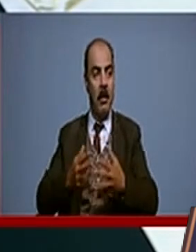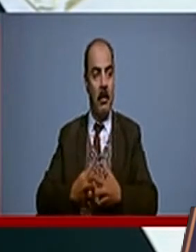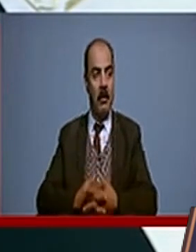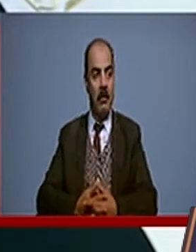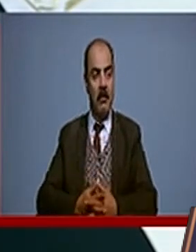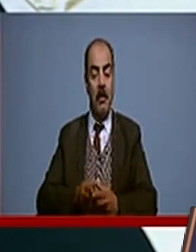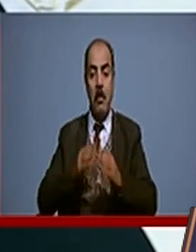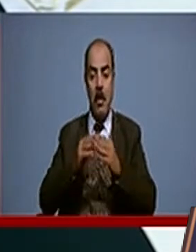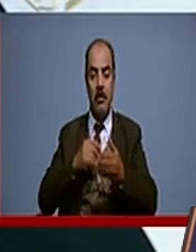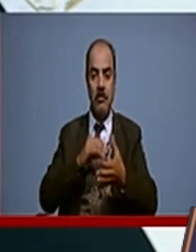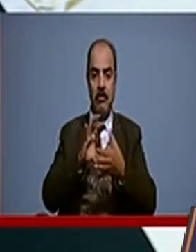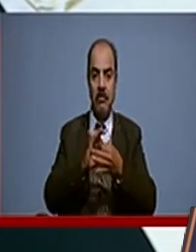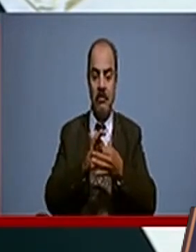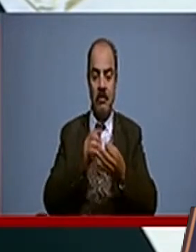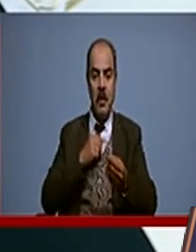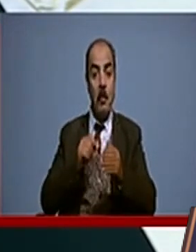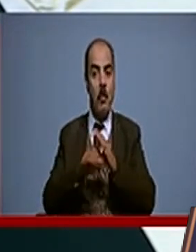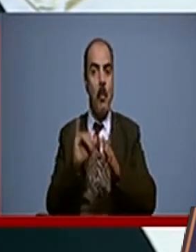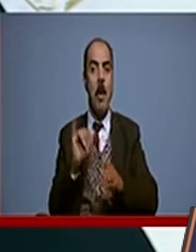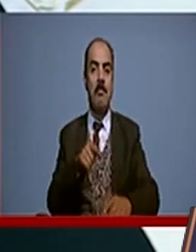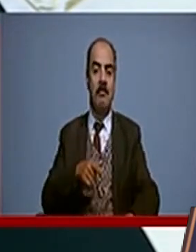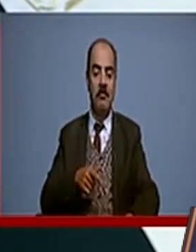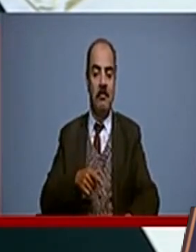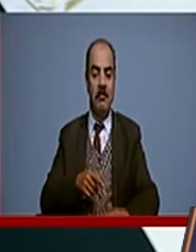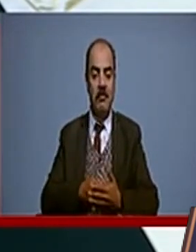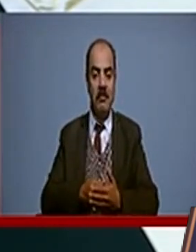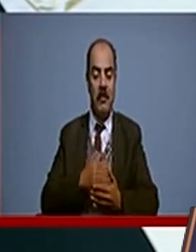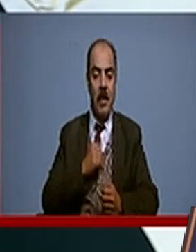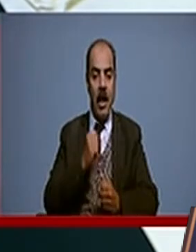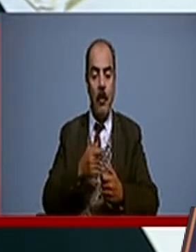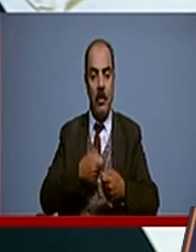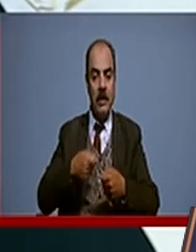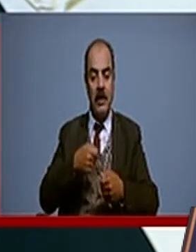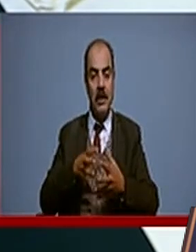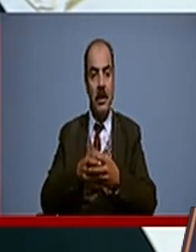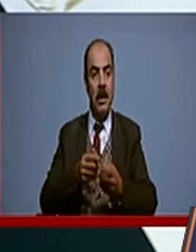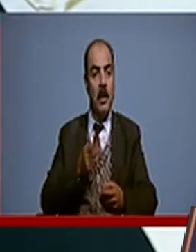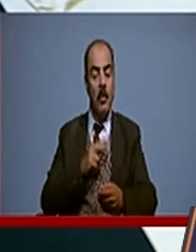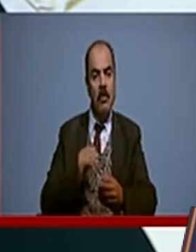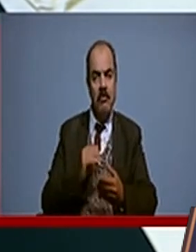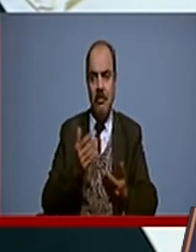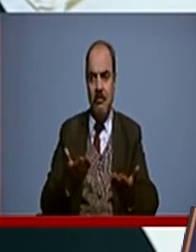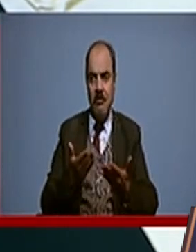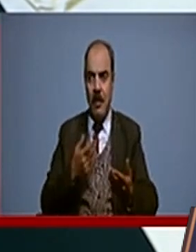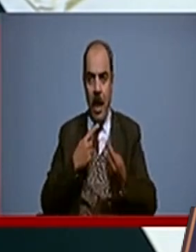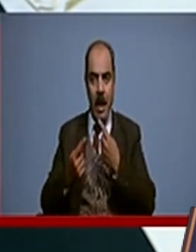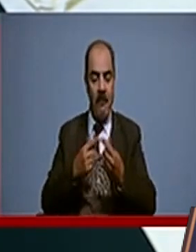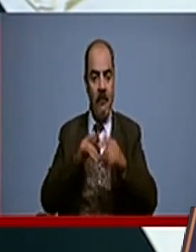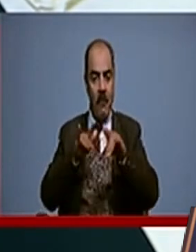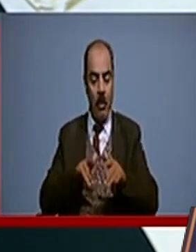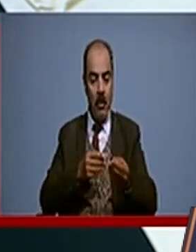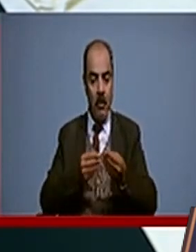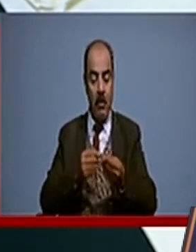مصر إلى هذا الموضوع المهم اللي احنا حريصين جدا جدا ان احنا في كل مناسبة نتكلم فيه مع